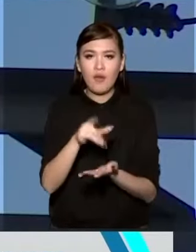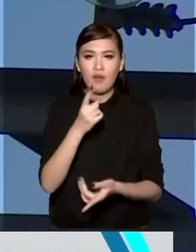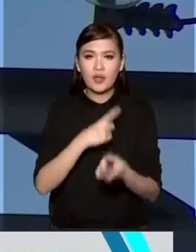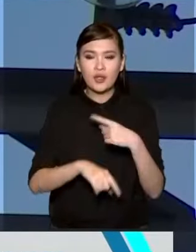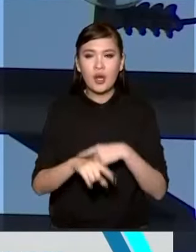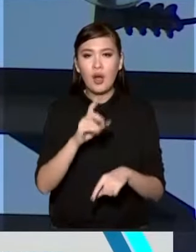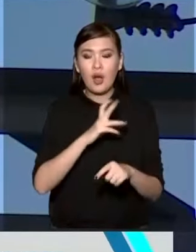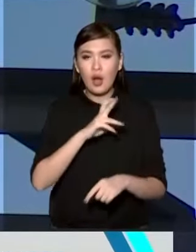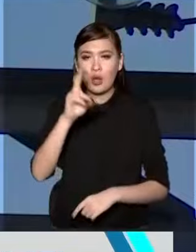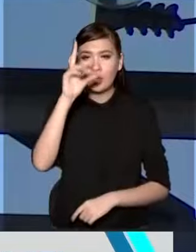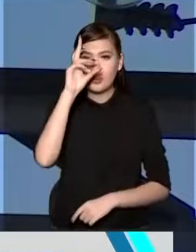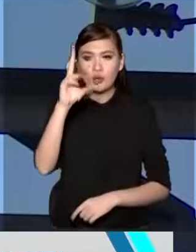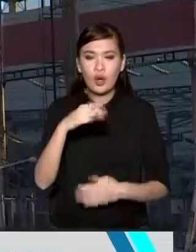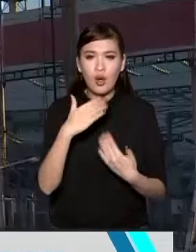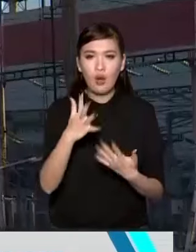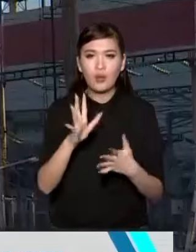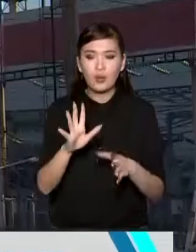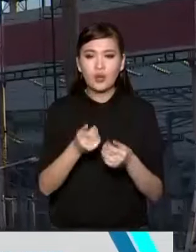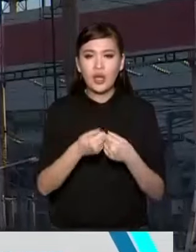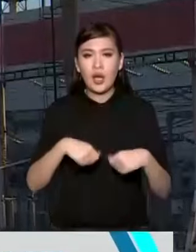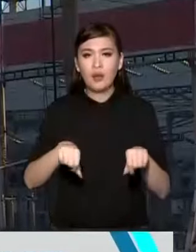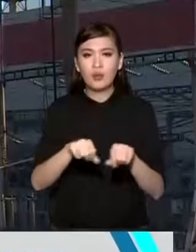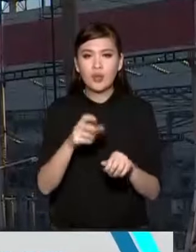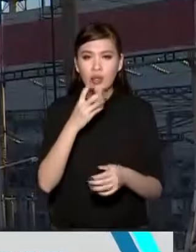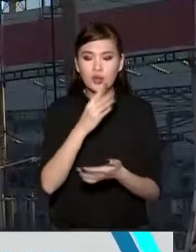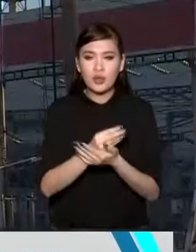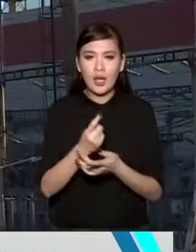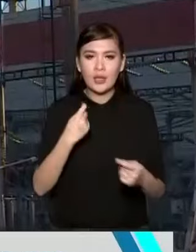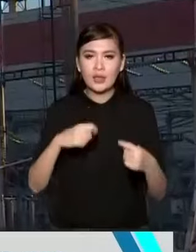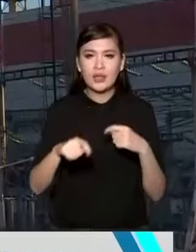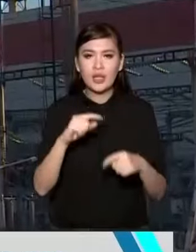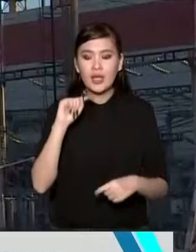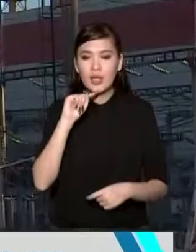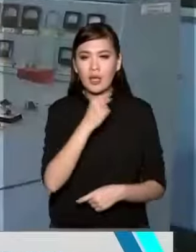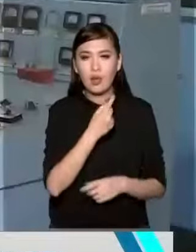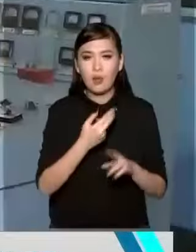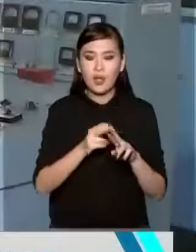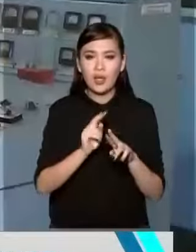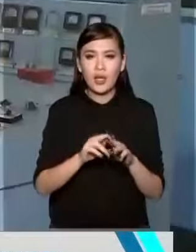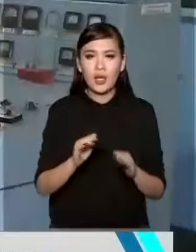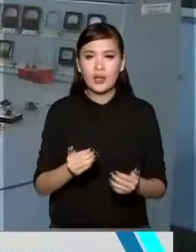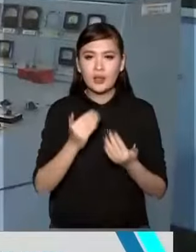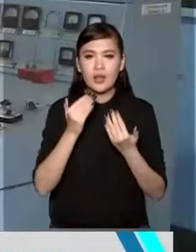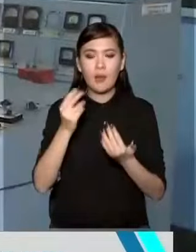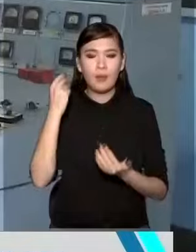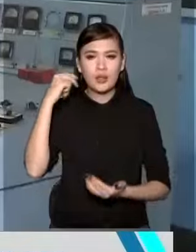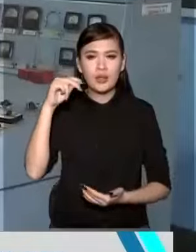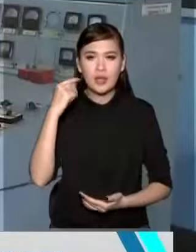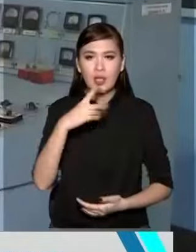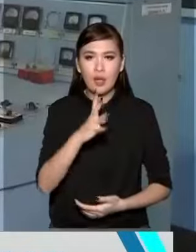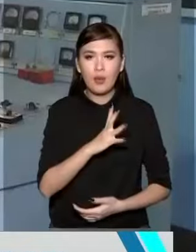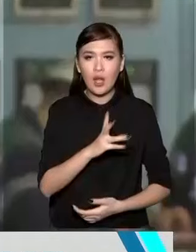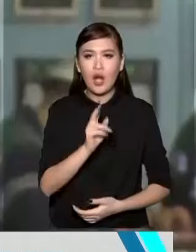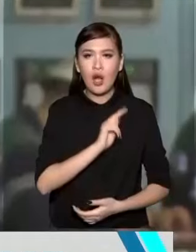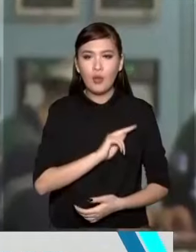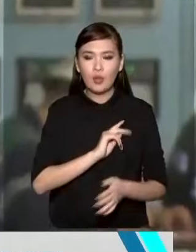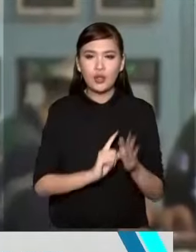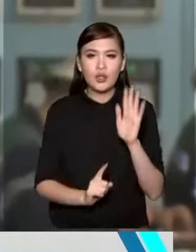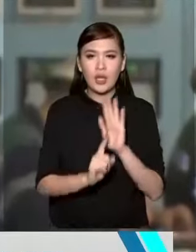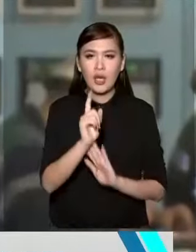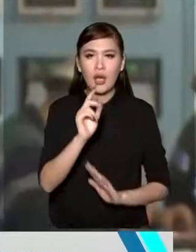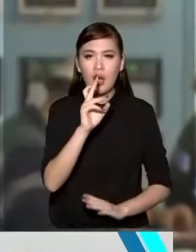их на баланс государства будут в рамках демонополизации рыночной экономики, которую также инициировал президент. Работа уже